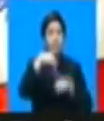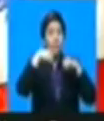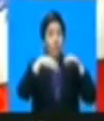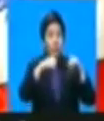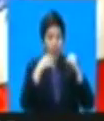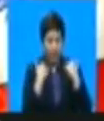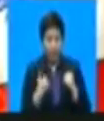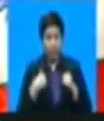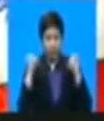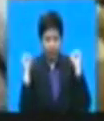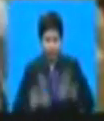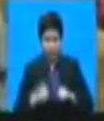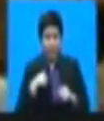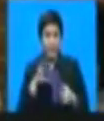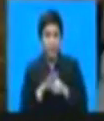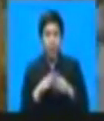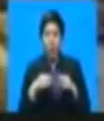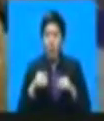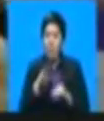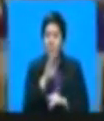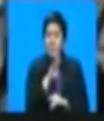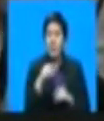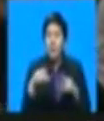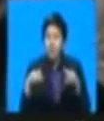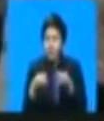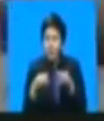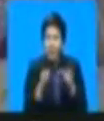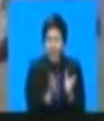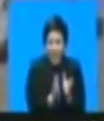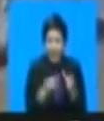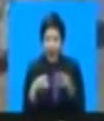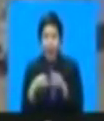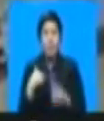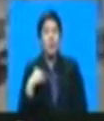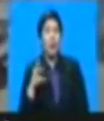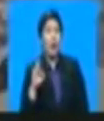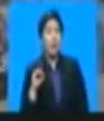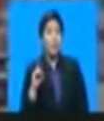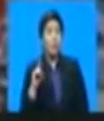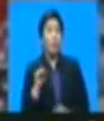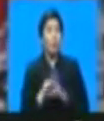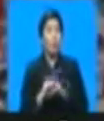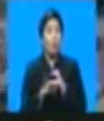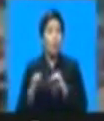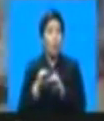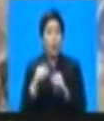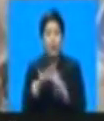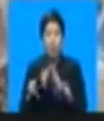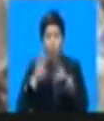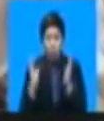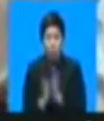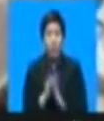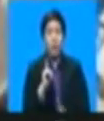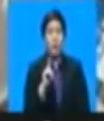ผันบ้างแต่จะให้ทำเป็นอิสระเหมือนเดิมคงเป็นไปไม่ได้ส่วนการพัฒนาทรัพยากรมนุษย์ย